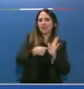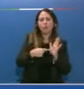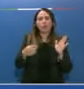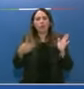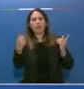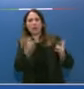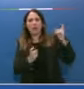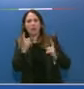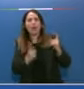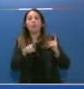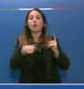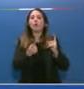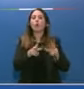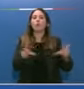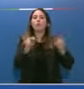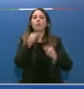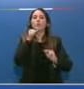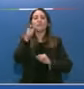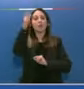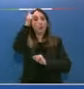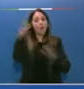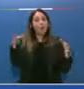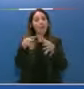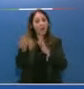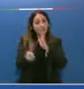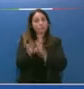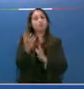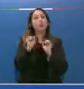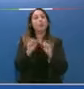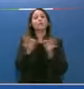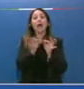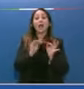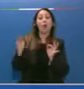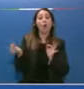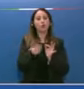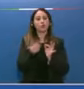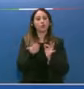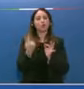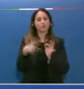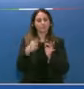il momento di sostenere il governo questa è la domanda che dobbiamo farci